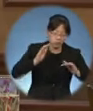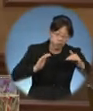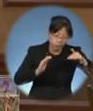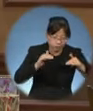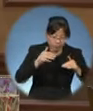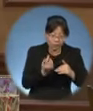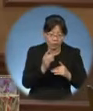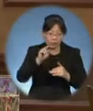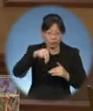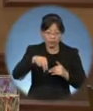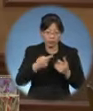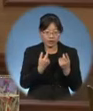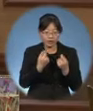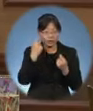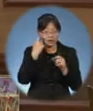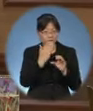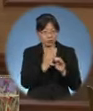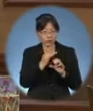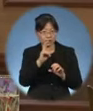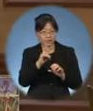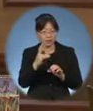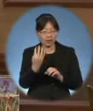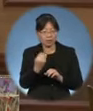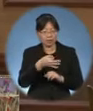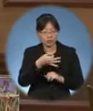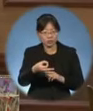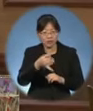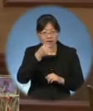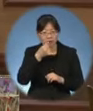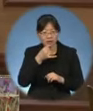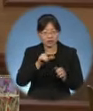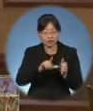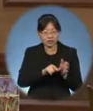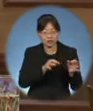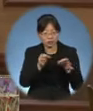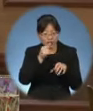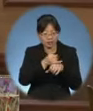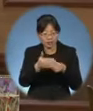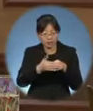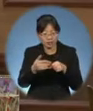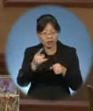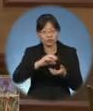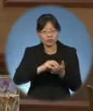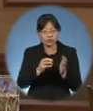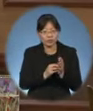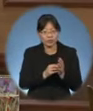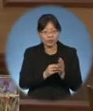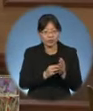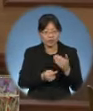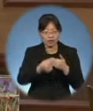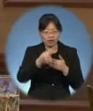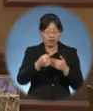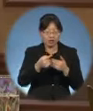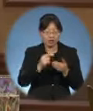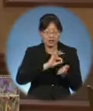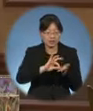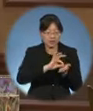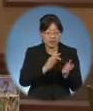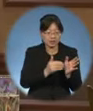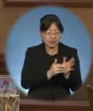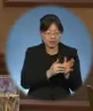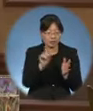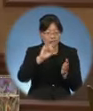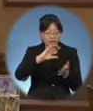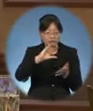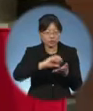생각하시는 모양이에요. 그래서 내가 얼마의 돈을 들여 얼마의 시간을 투자해서 얼만큼의 인풋이 들어갔으니까 얼만큼의